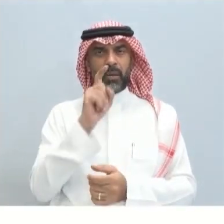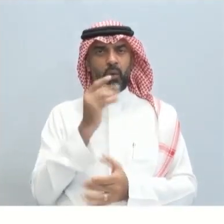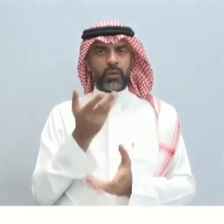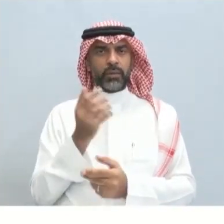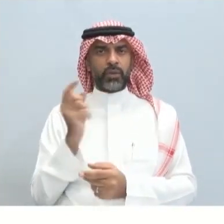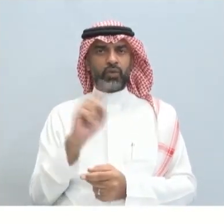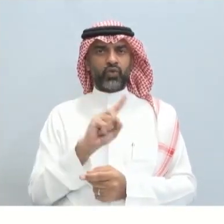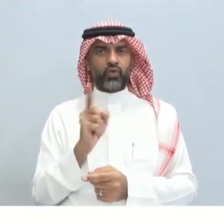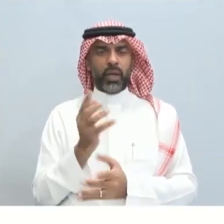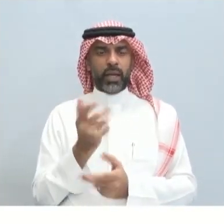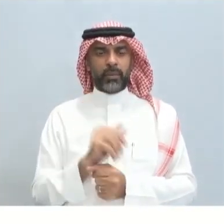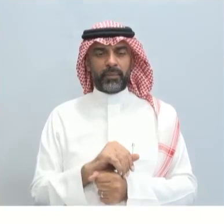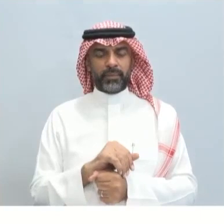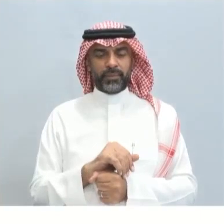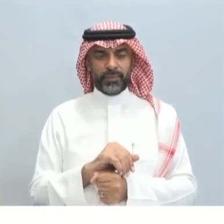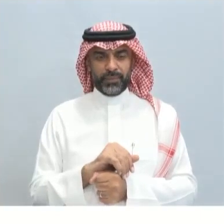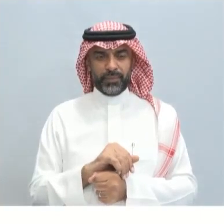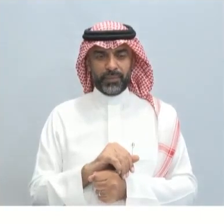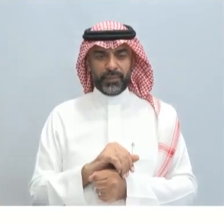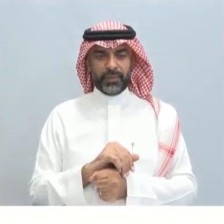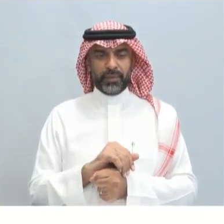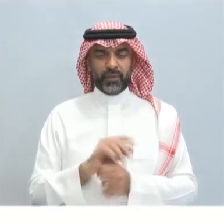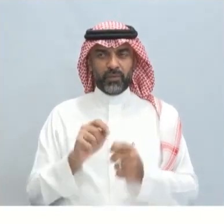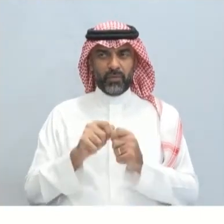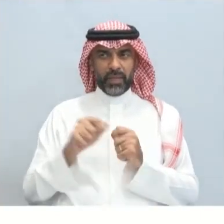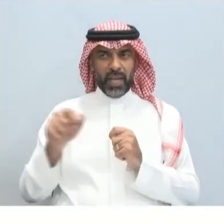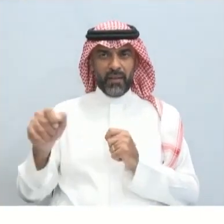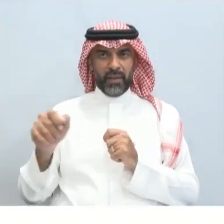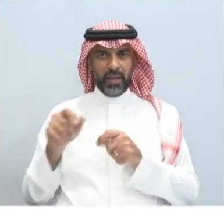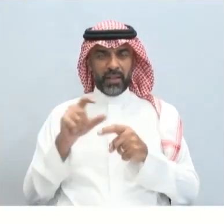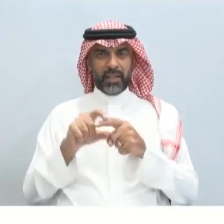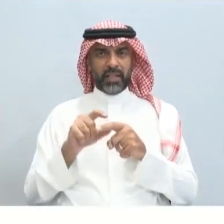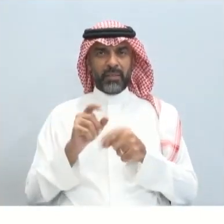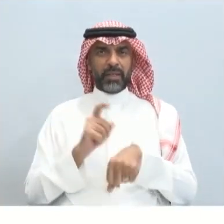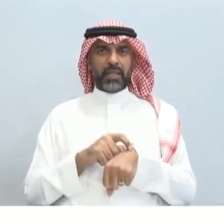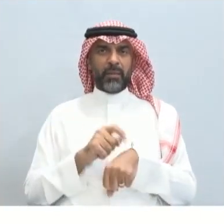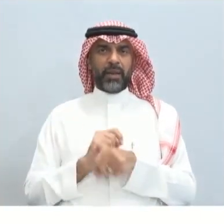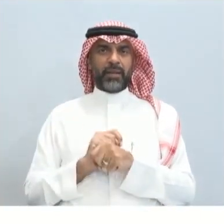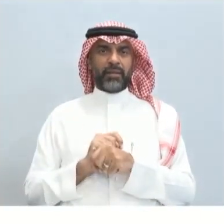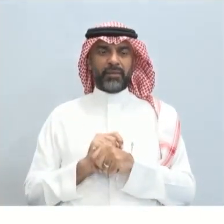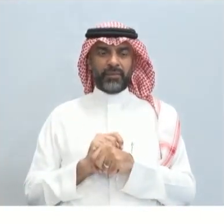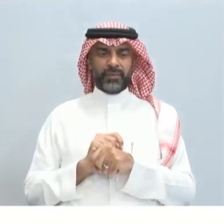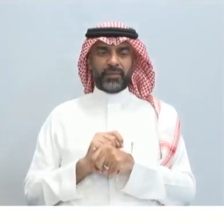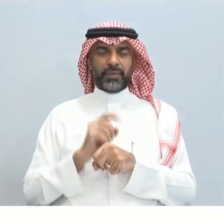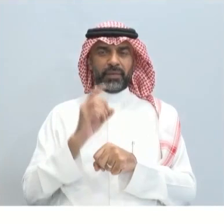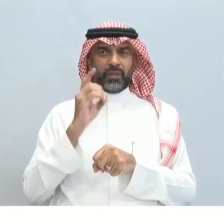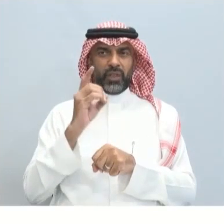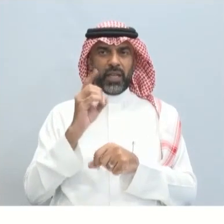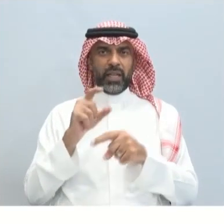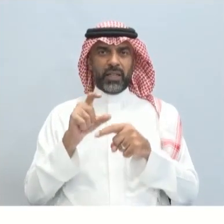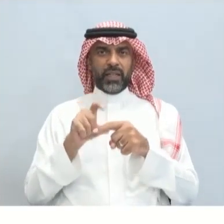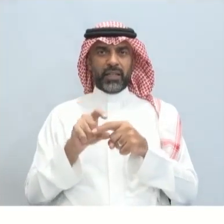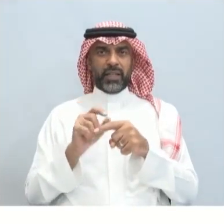السرعه عباره عن حاصل قسمه المسافه على الزمن اذا السرعه هي المسافه على